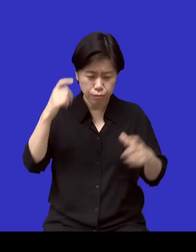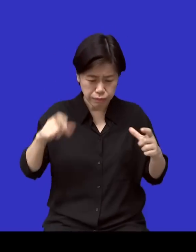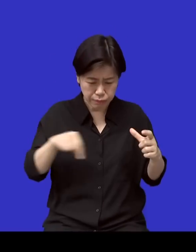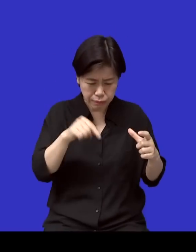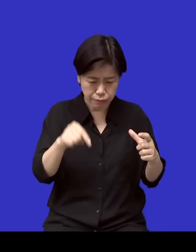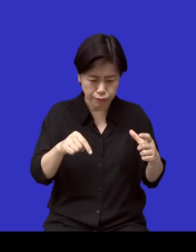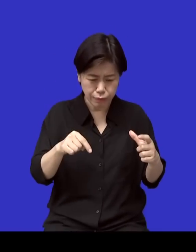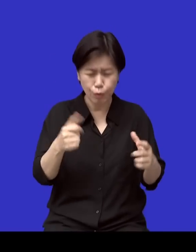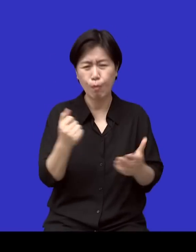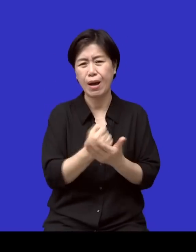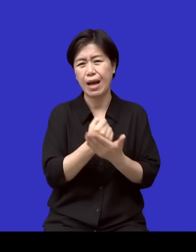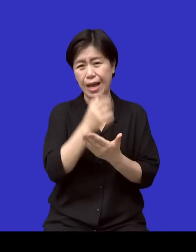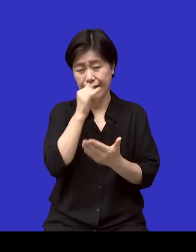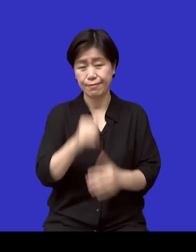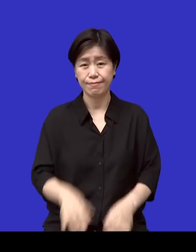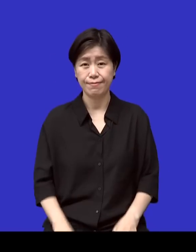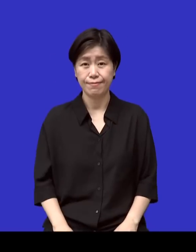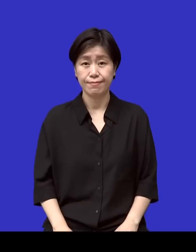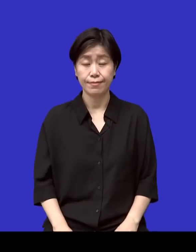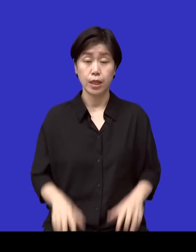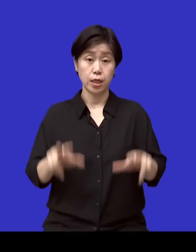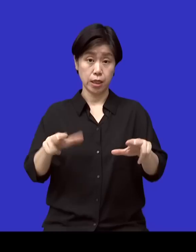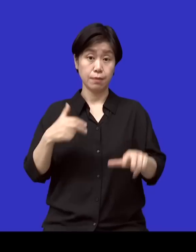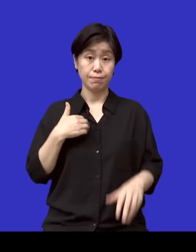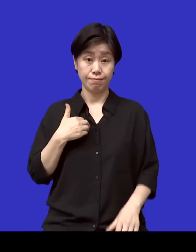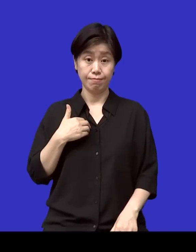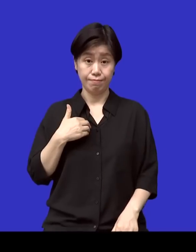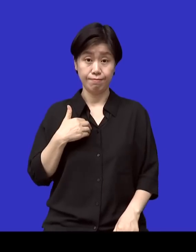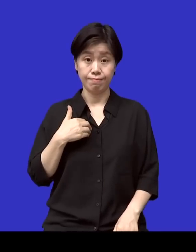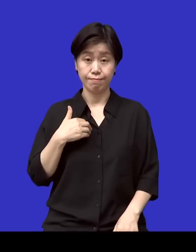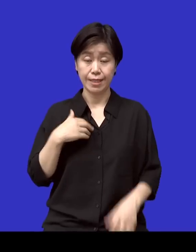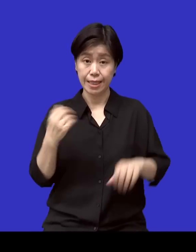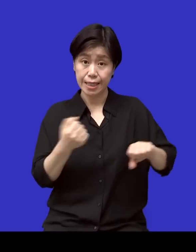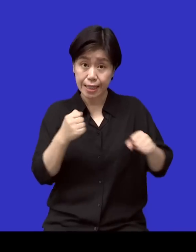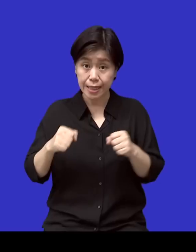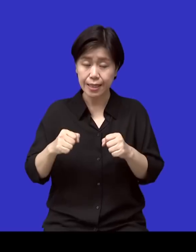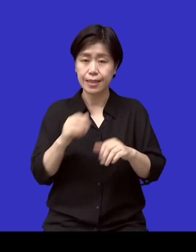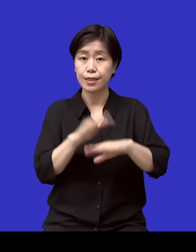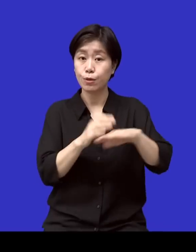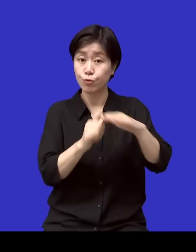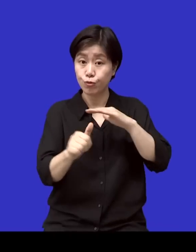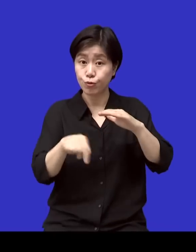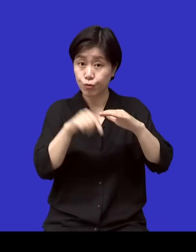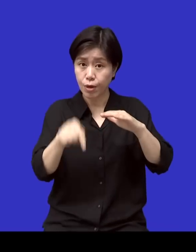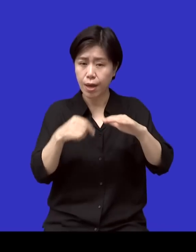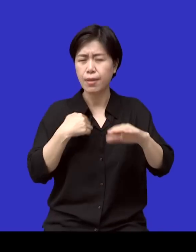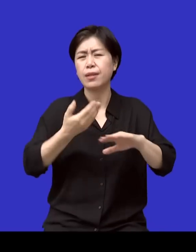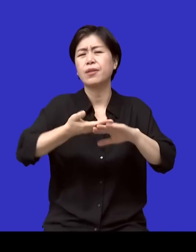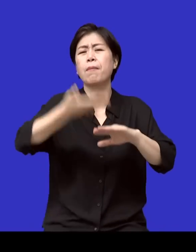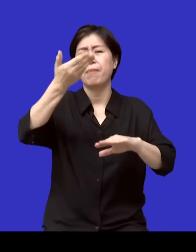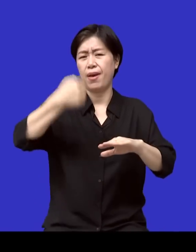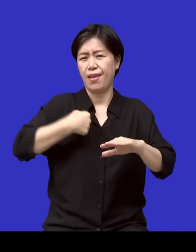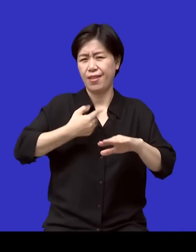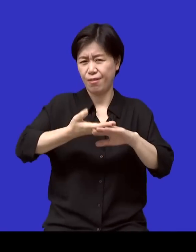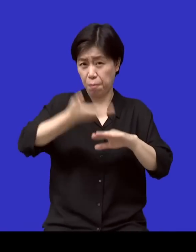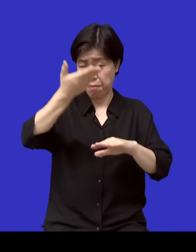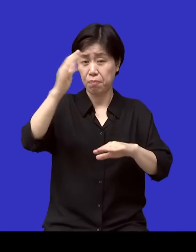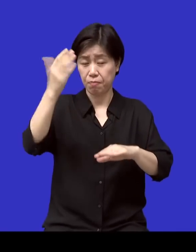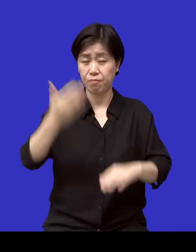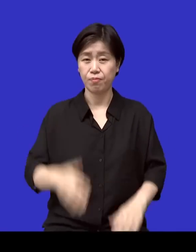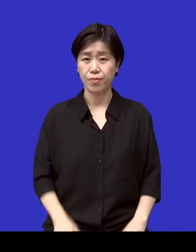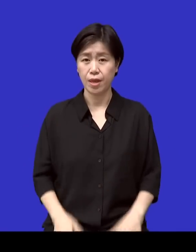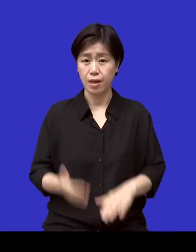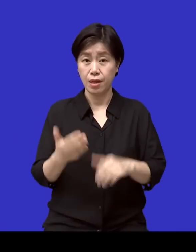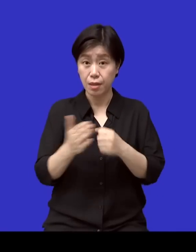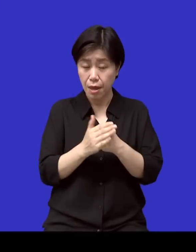시작해서 큰 언니까지 됐거든요. 예, 예. 좀 사명감이 있어요. 네. 그래요. 후배들이 좀 더 나은 환경을 위해서 내가 좀